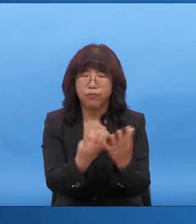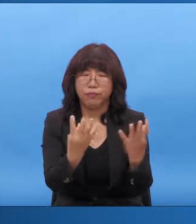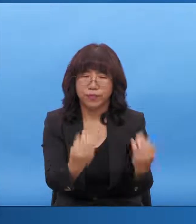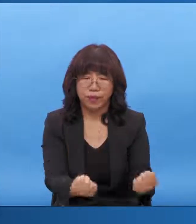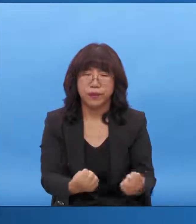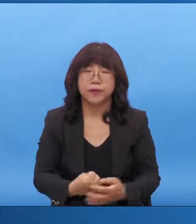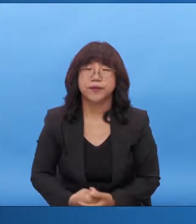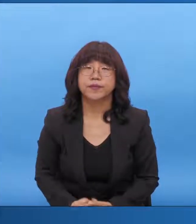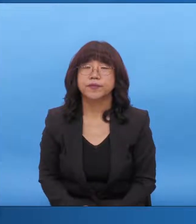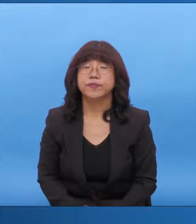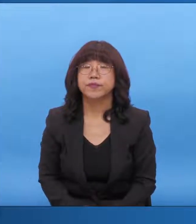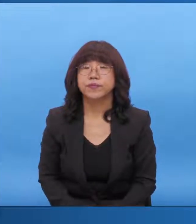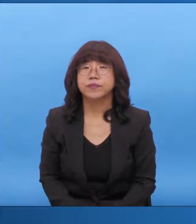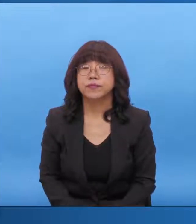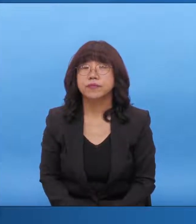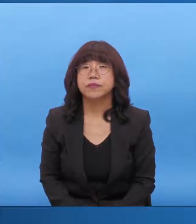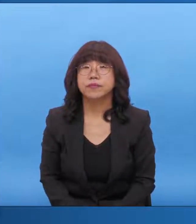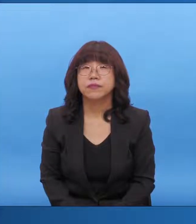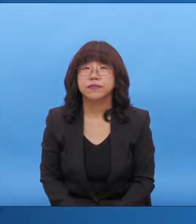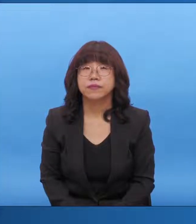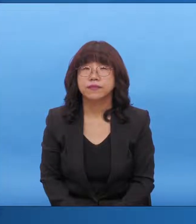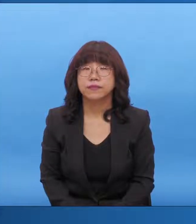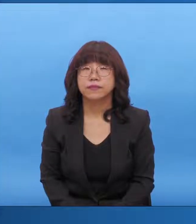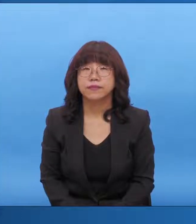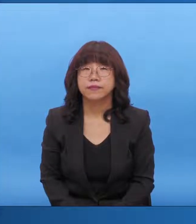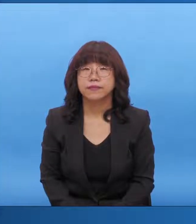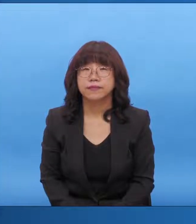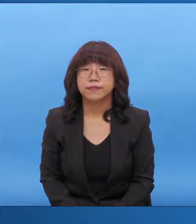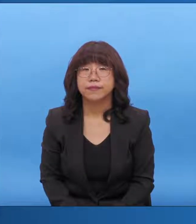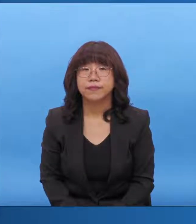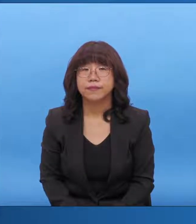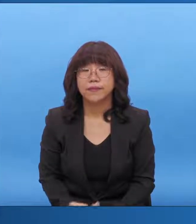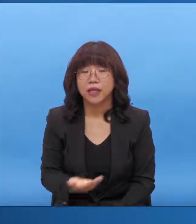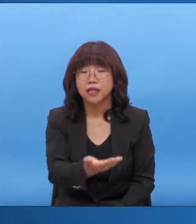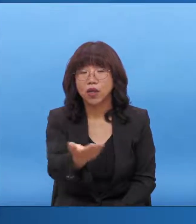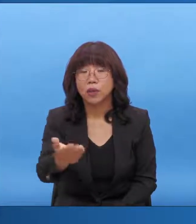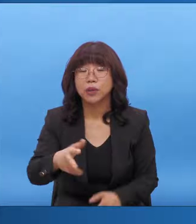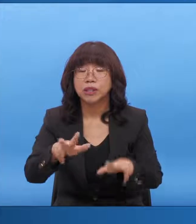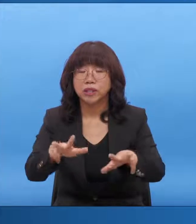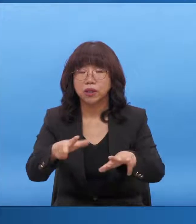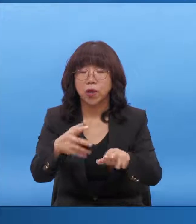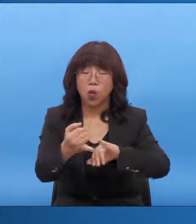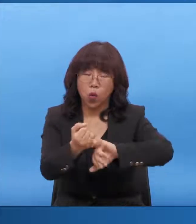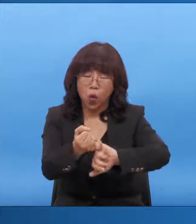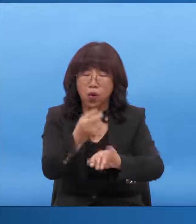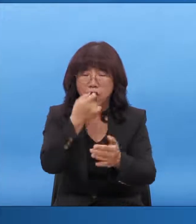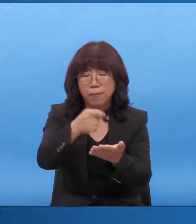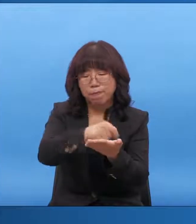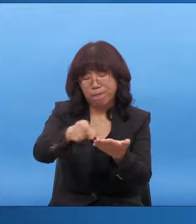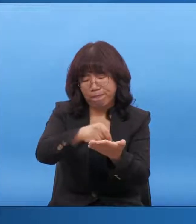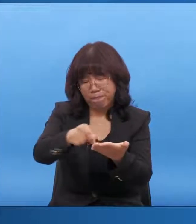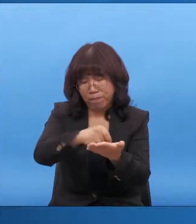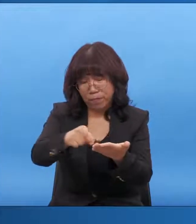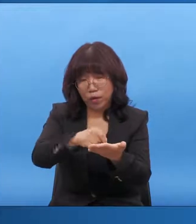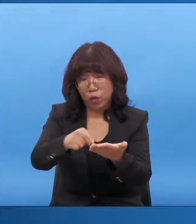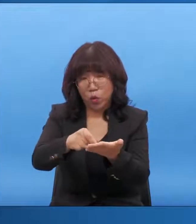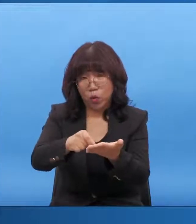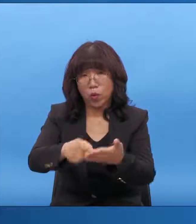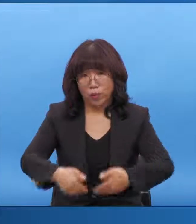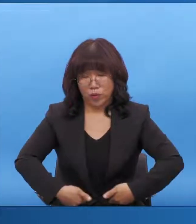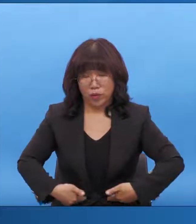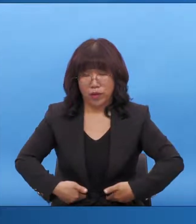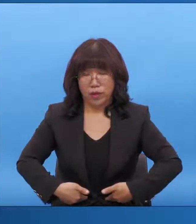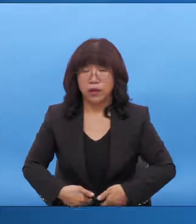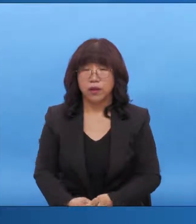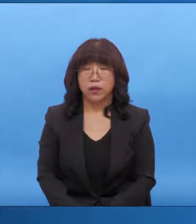then many preparations have already been taking 그러니까 place. 뭐 같은 거 기록해놔라니까요. 난 몰랐어요. For me, I didn't know, but that's why I'm telling you,